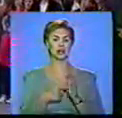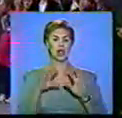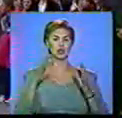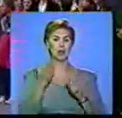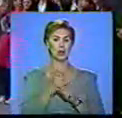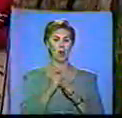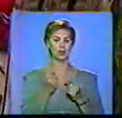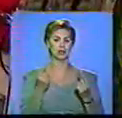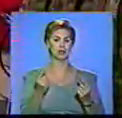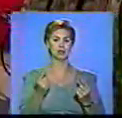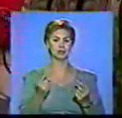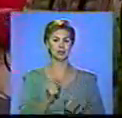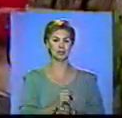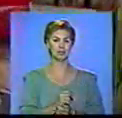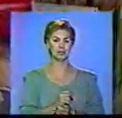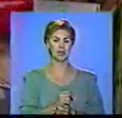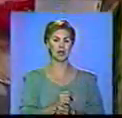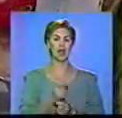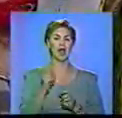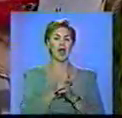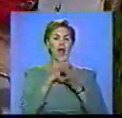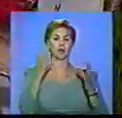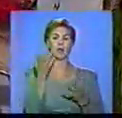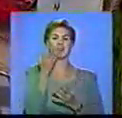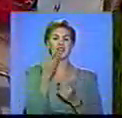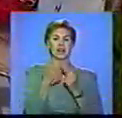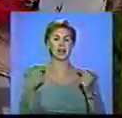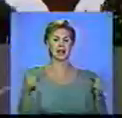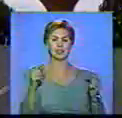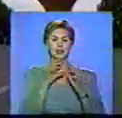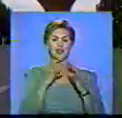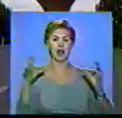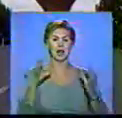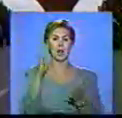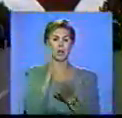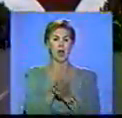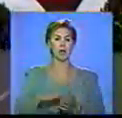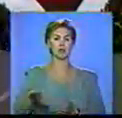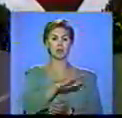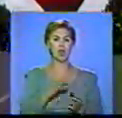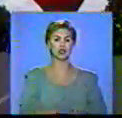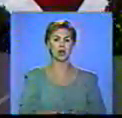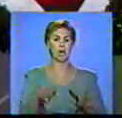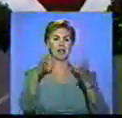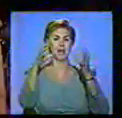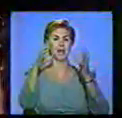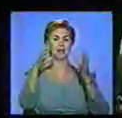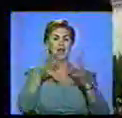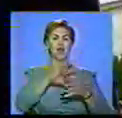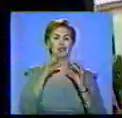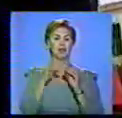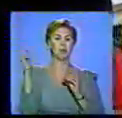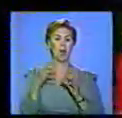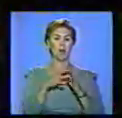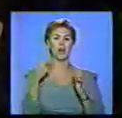явно неординарное. Огромные разноцветные шары поднимались в воздух прямо с центральной площади города. Всего на фестиваль приехало